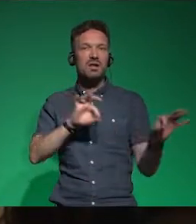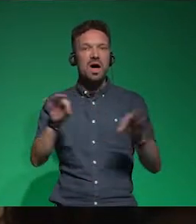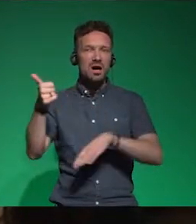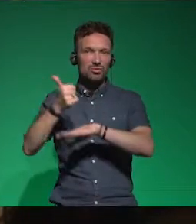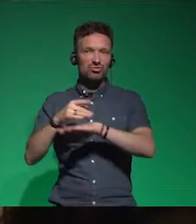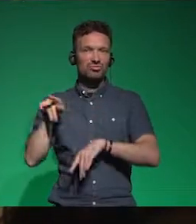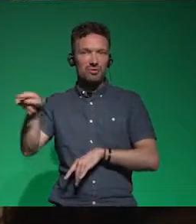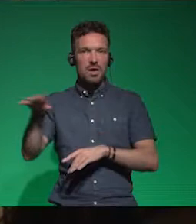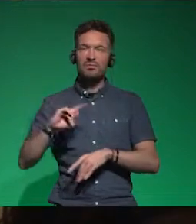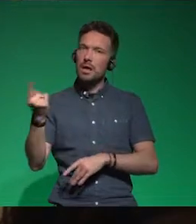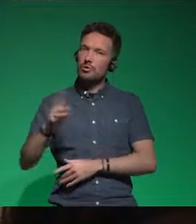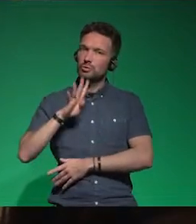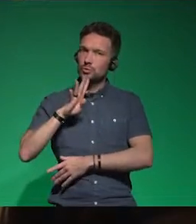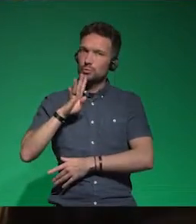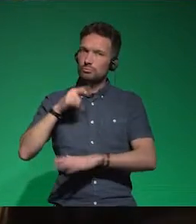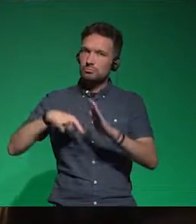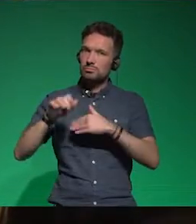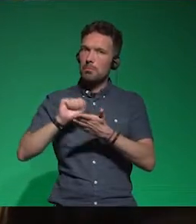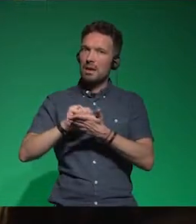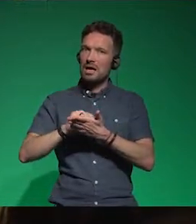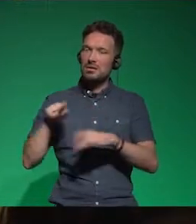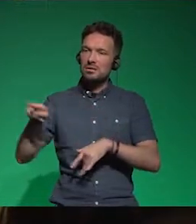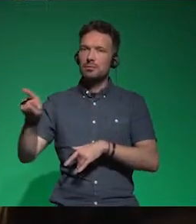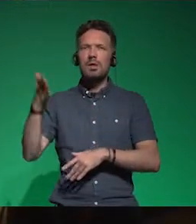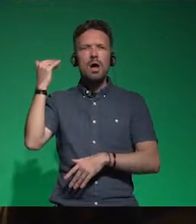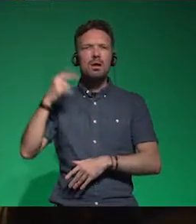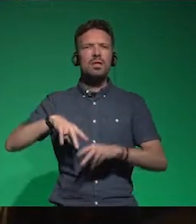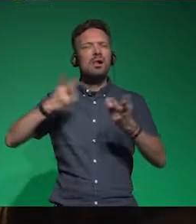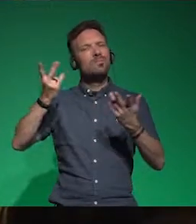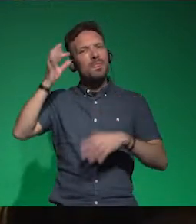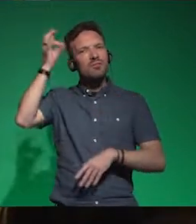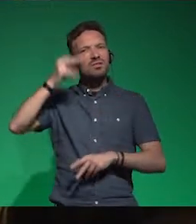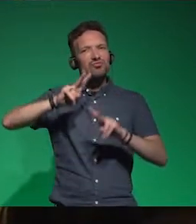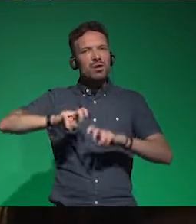ist, Pressesprecherin. Zuvor haben Sie als Wissenschaftlerin in